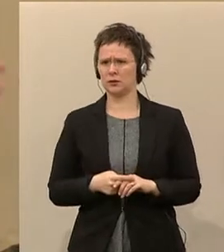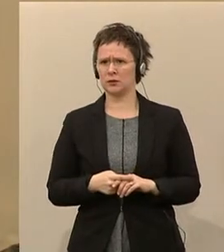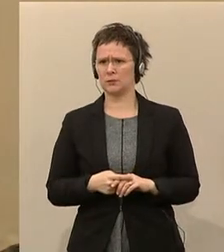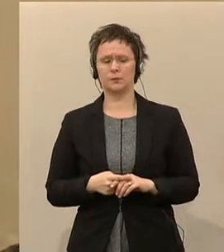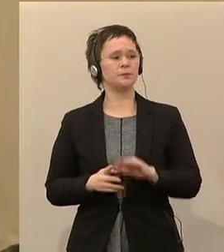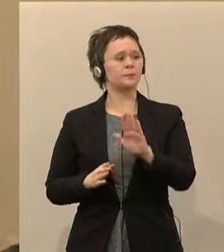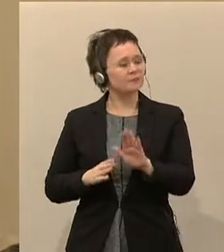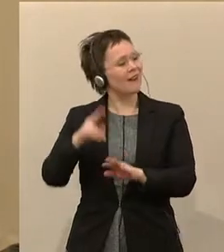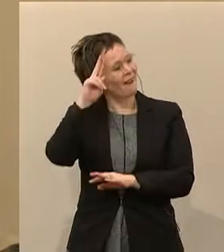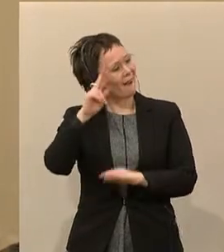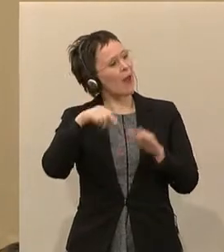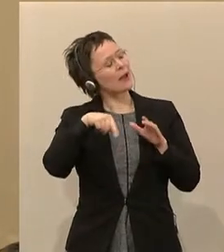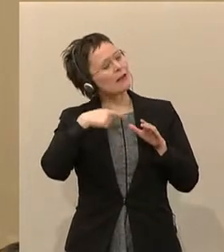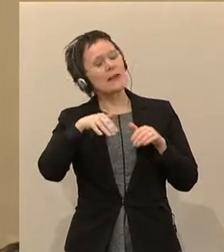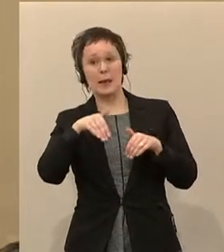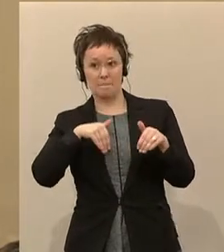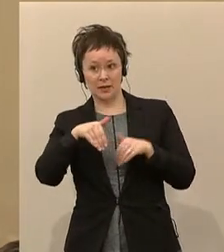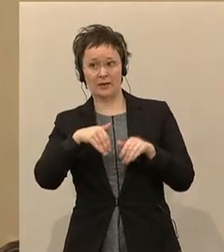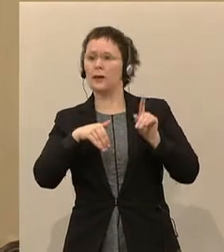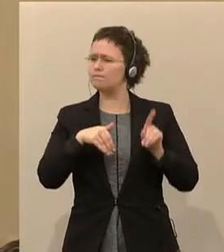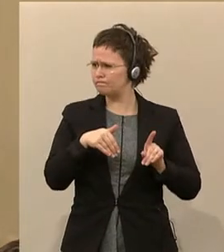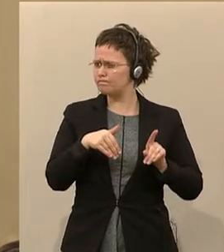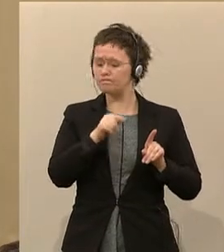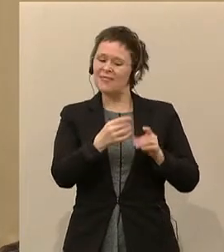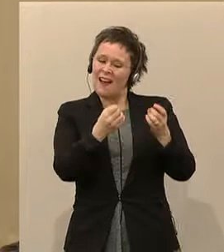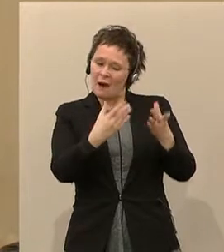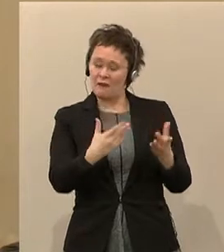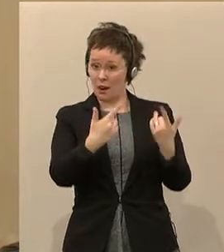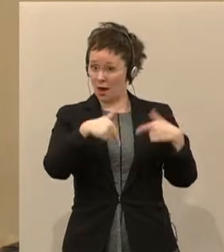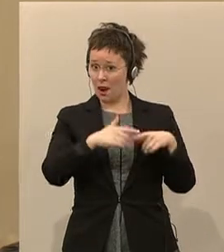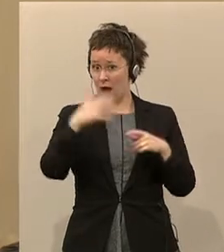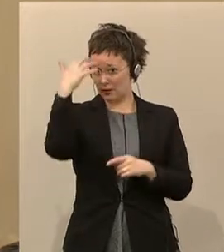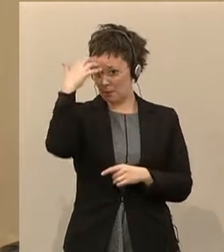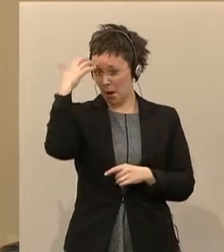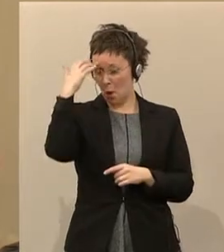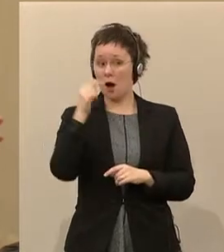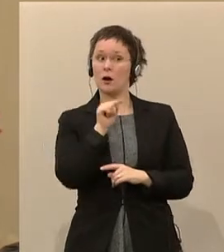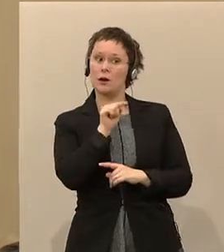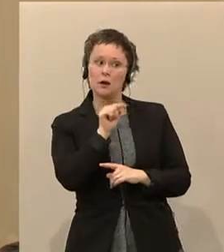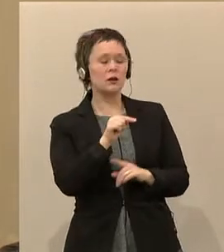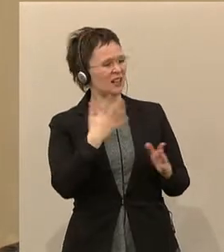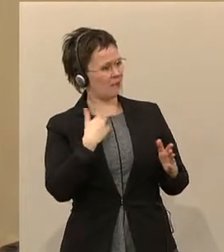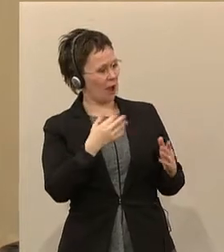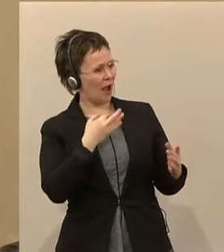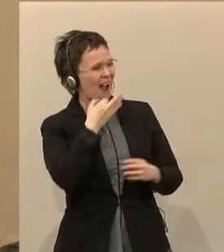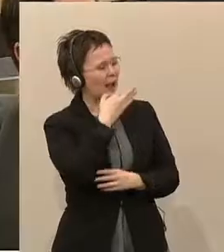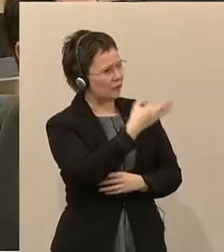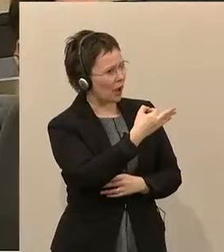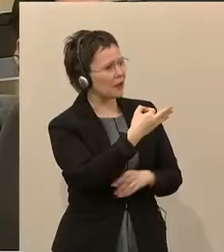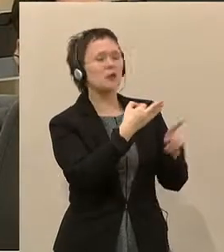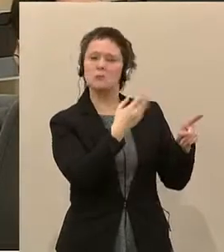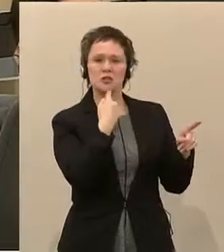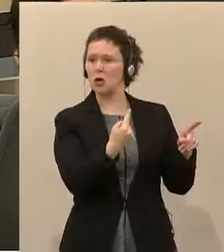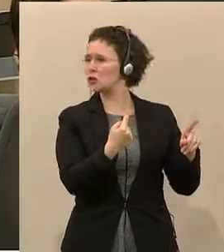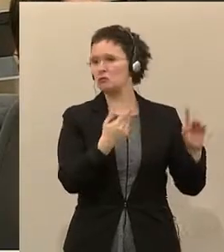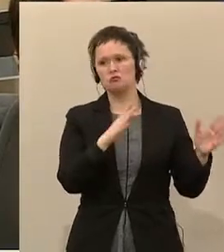Herr Innenminister, dass Sie in der Causa Landbauer auf Anfrage gesagt haben, dass Sie keine Ermittlungen